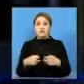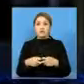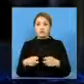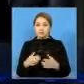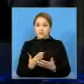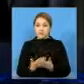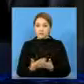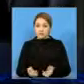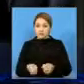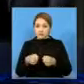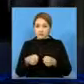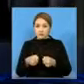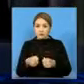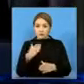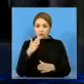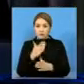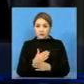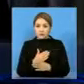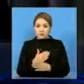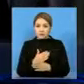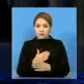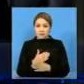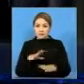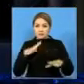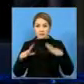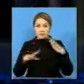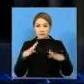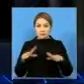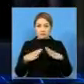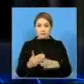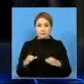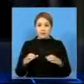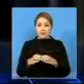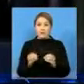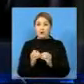Колготкеларды киюге көмектесетін жаптық. Ол порталда